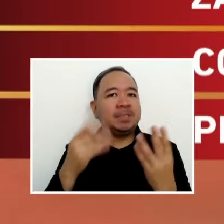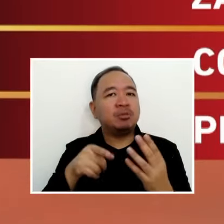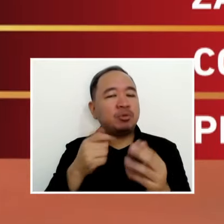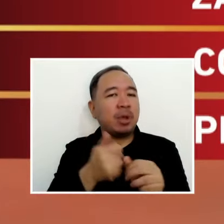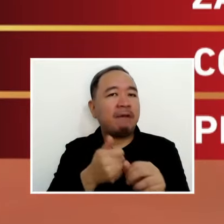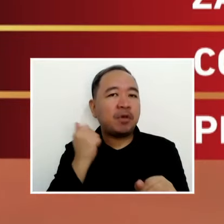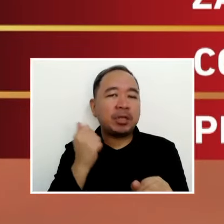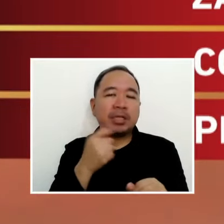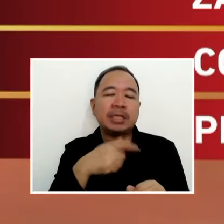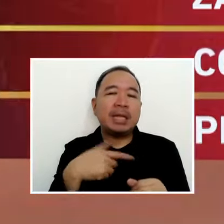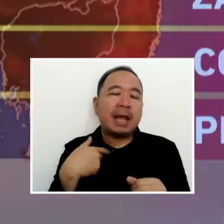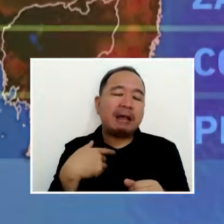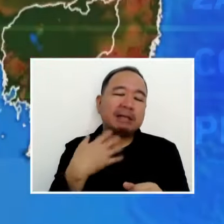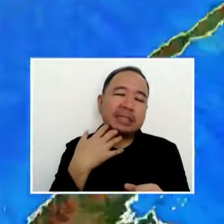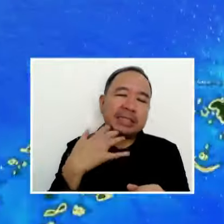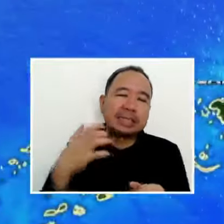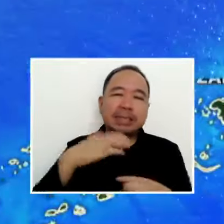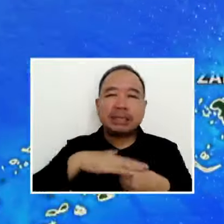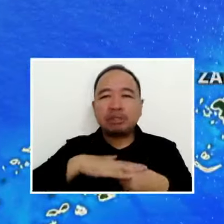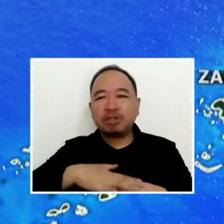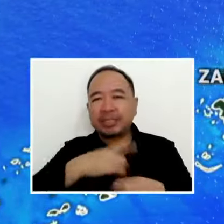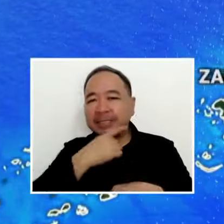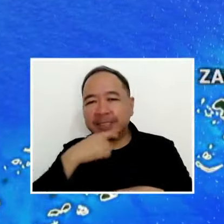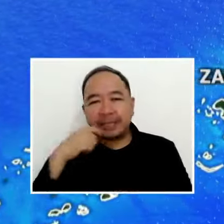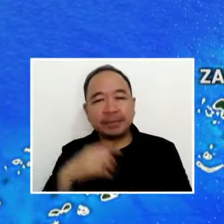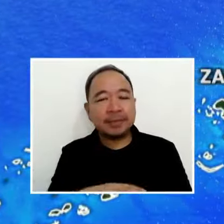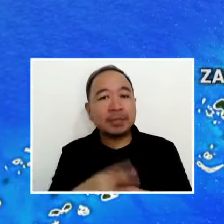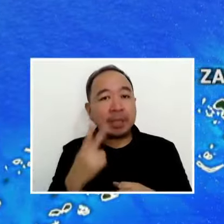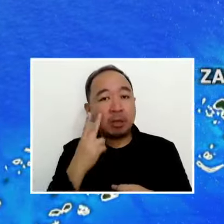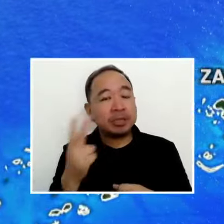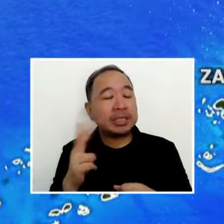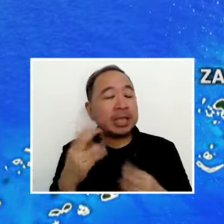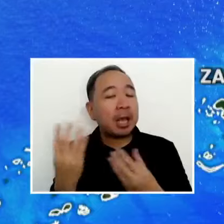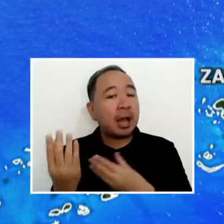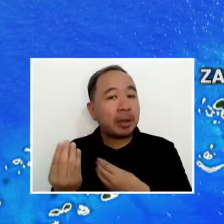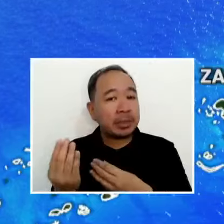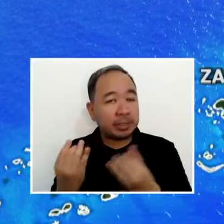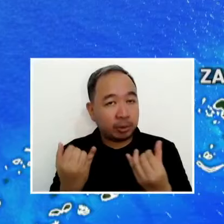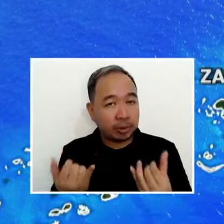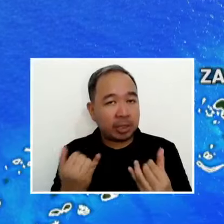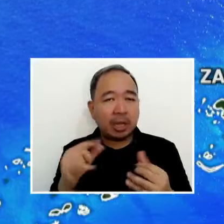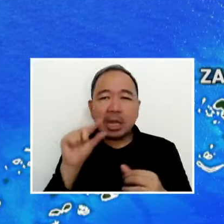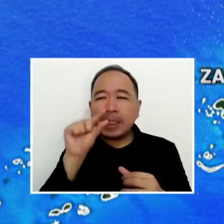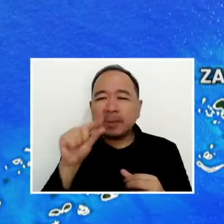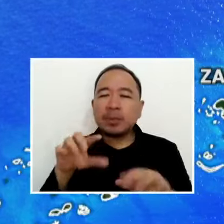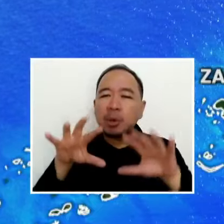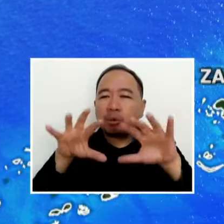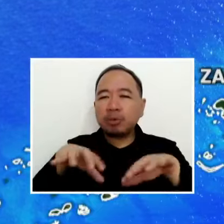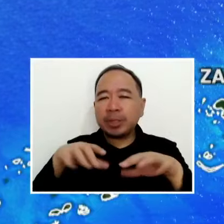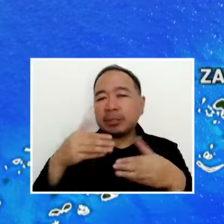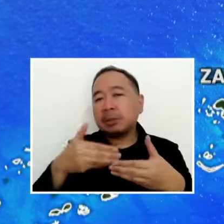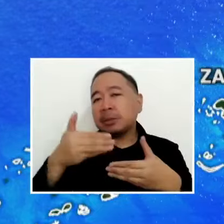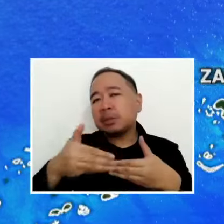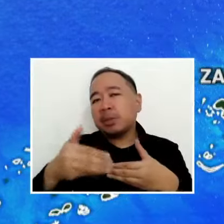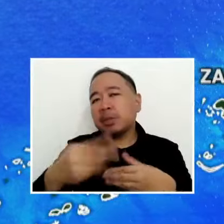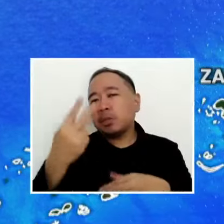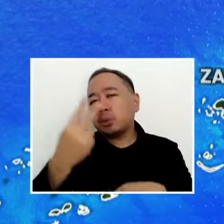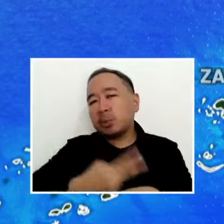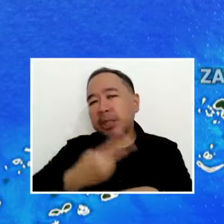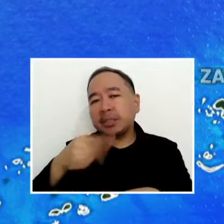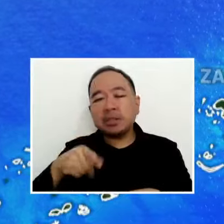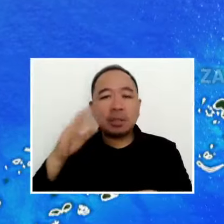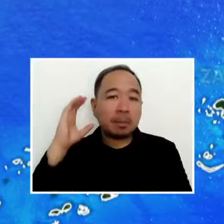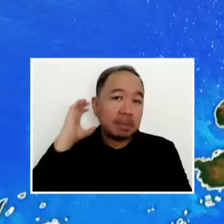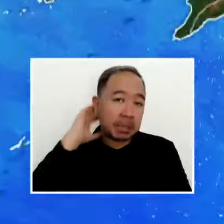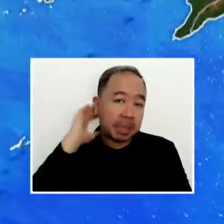ang heat stress. Sa rainfall forecast ng The Weather Company, para ngayong weekend mababa ang tsansa ng ulan sa susunod na dalawang araw sa Mindanao,